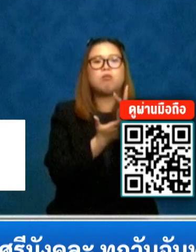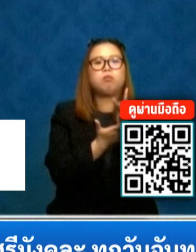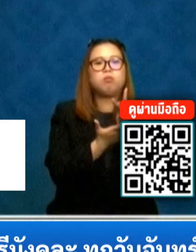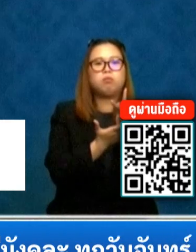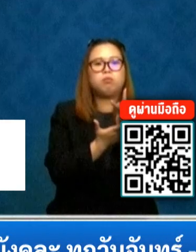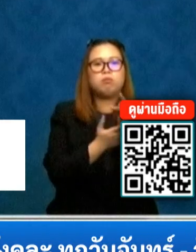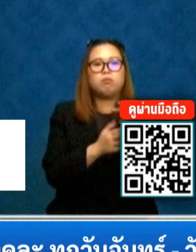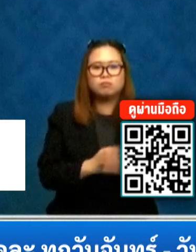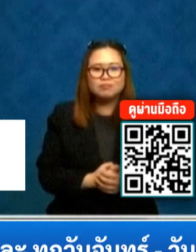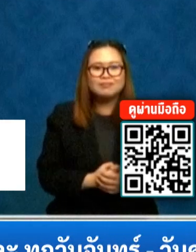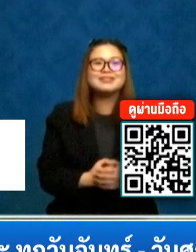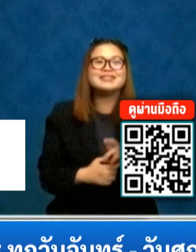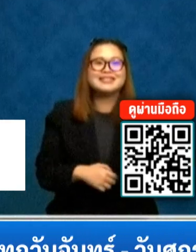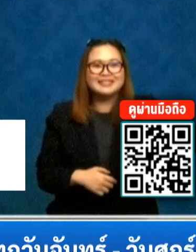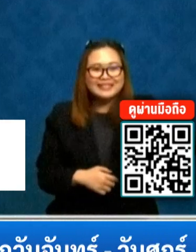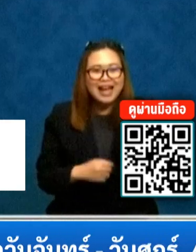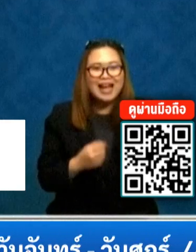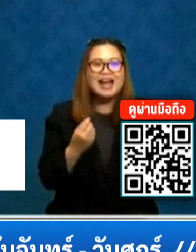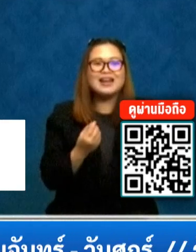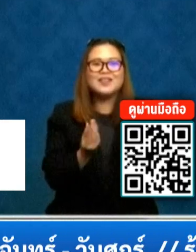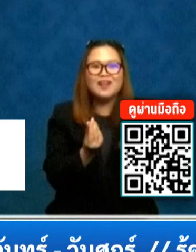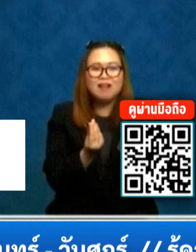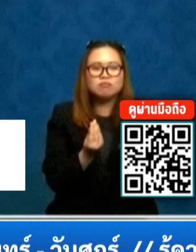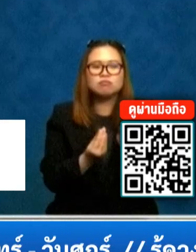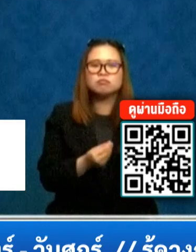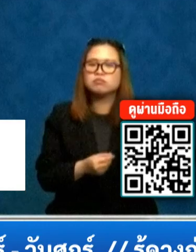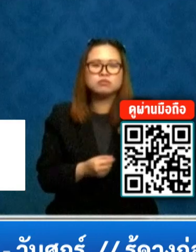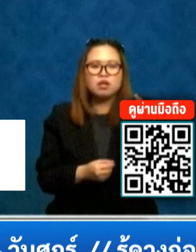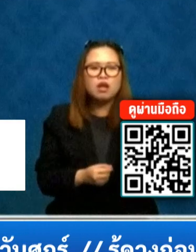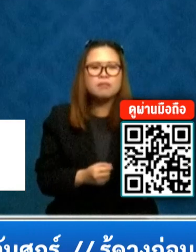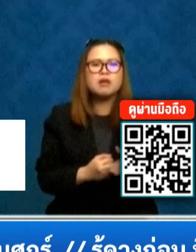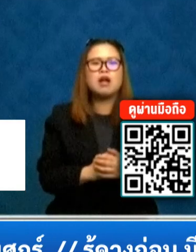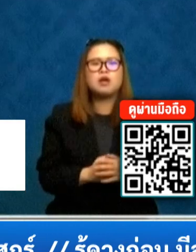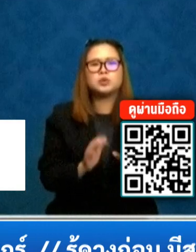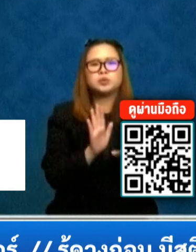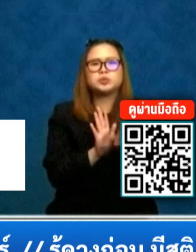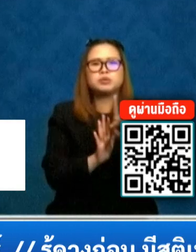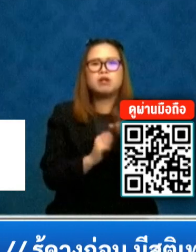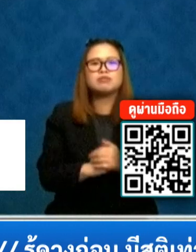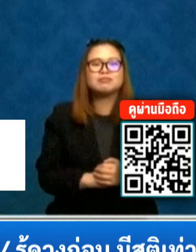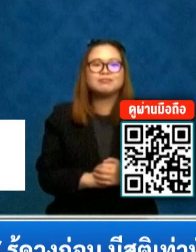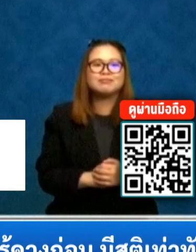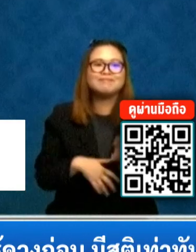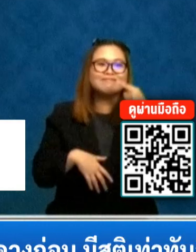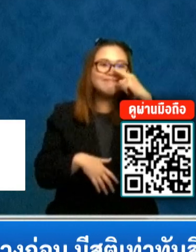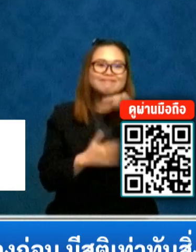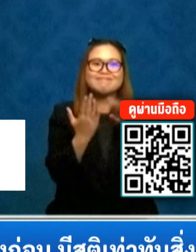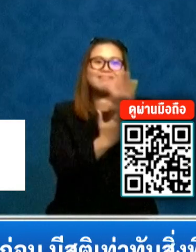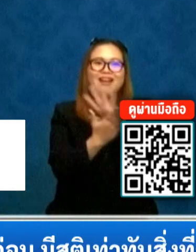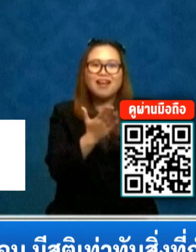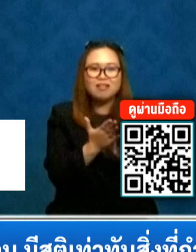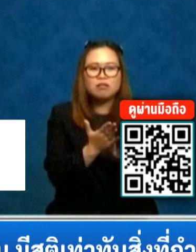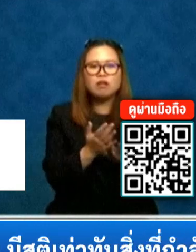ะจ่ายเป็นตัวเลขก็ไม่จ่ายก็ทำไม่ได้สุดท้ายด้วยเหตุการณ์ในบ้านเมืองที่เกิดอะ